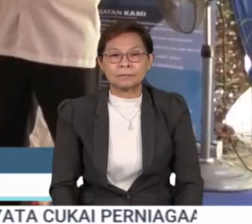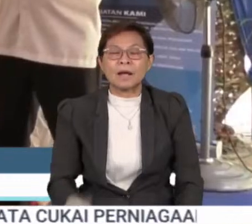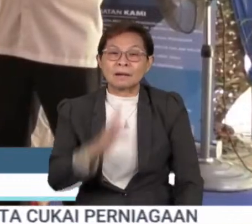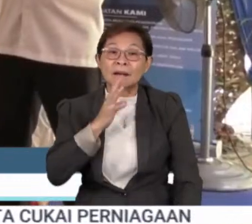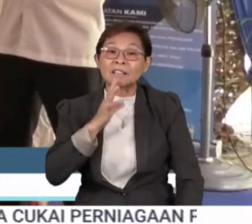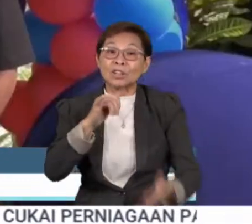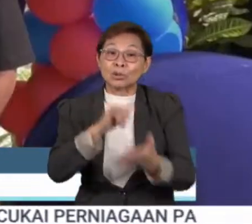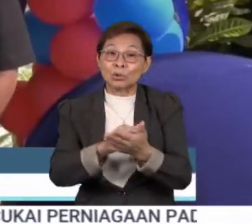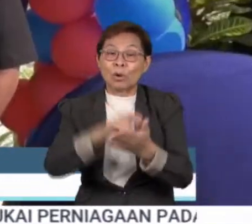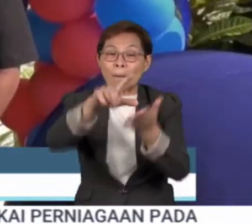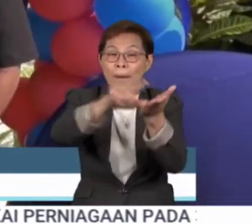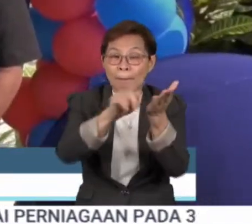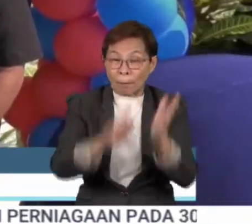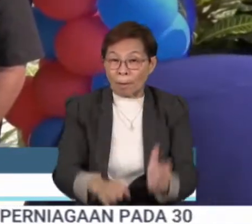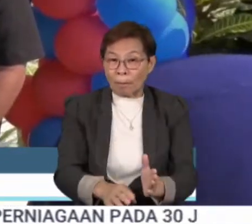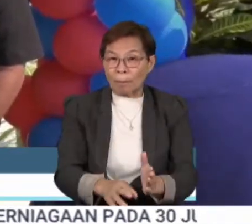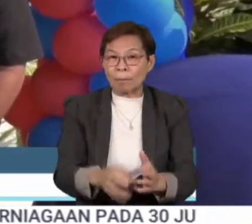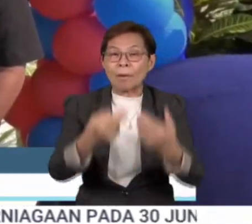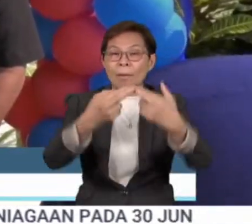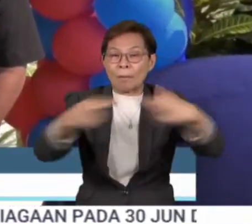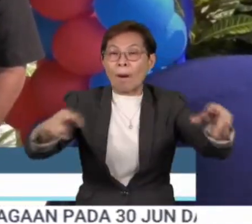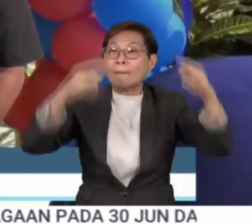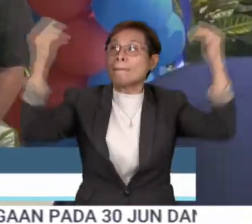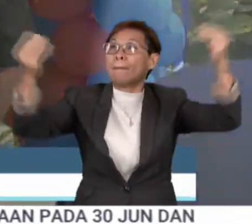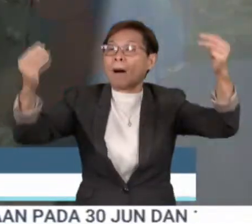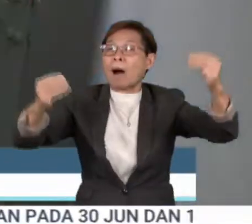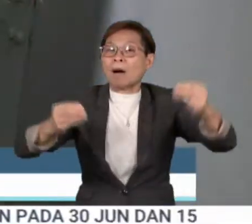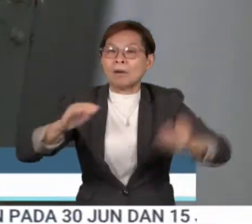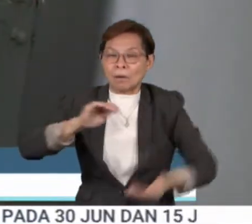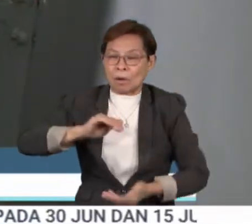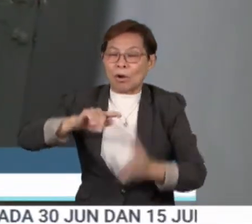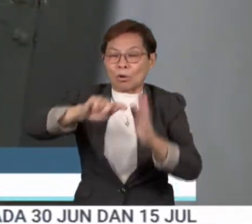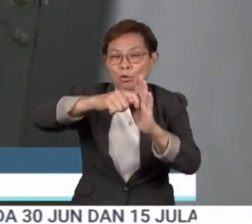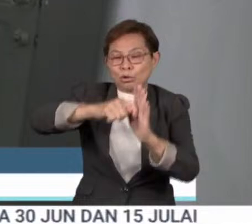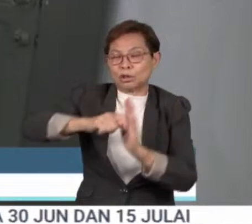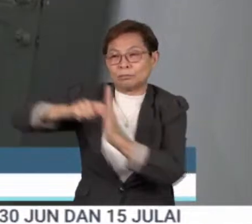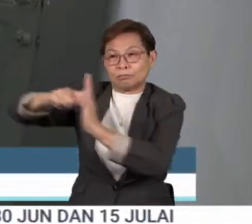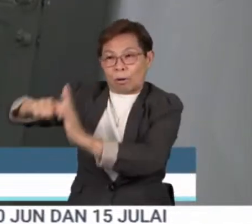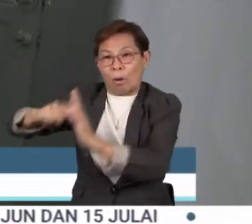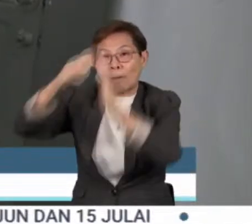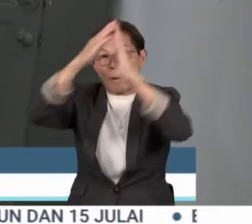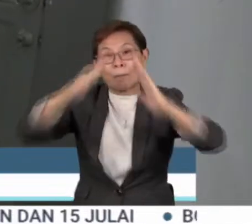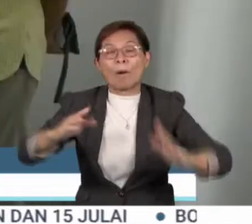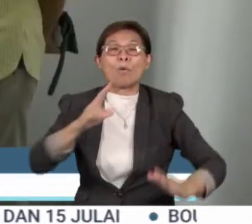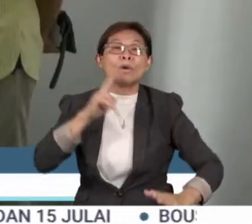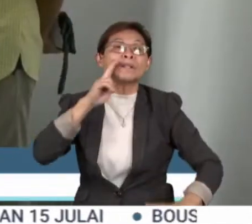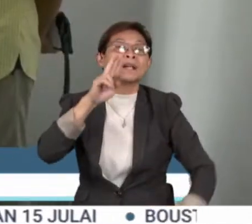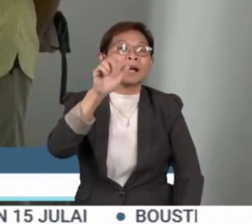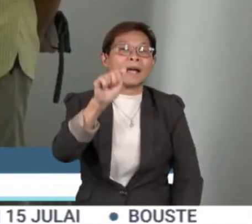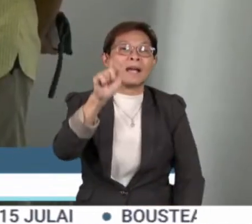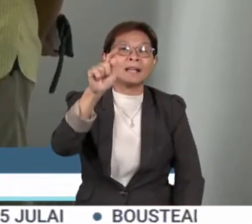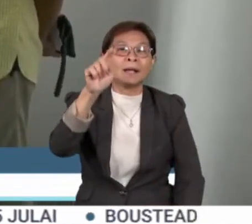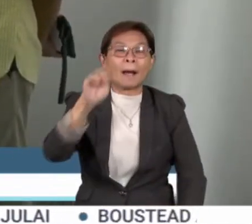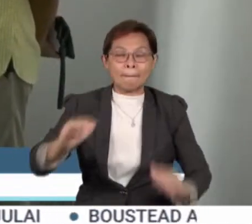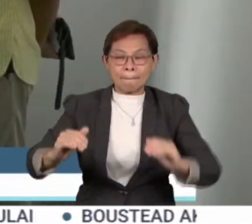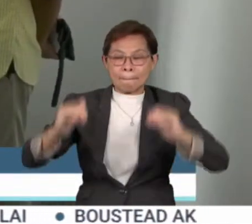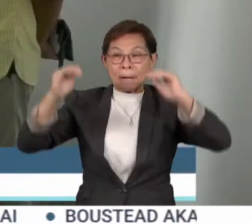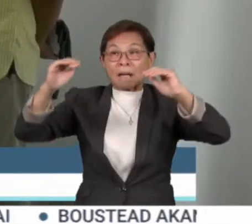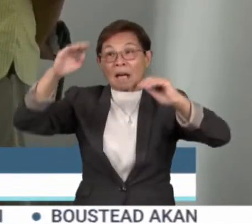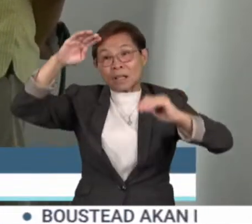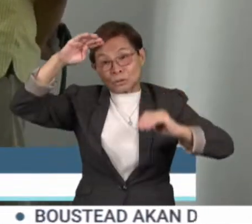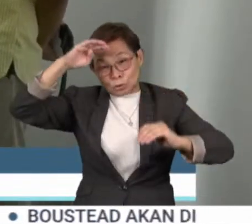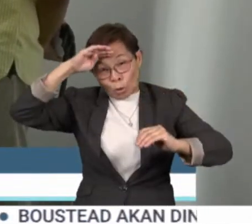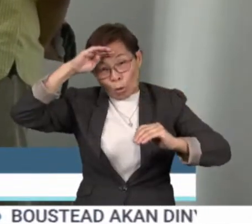Beliau berkata demikian kepada pemberita selepas menyempurnakan majlis penyerahan kunci rumah inisiatif perumahan veteran ATM peringkat negeri Johor di